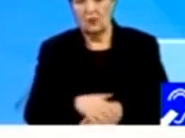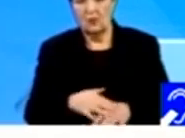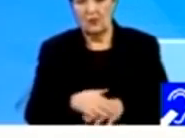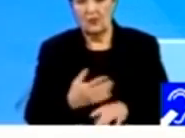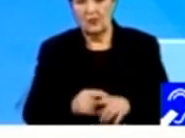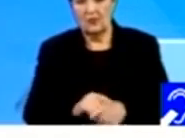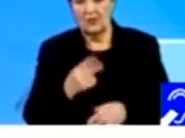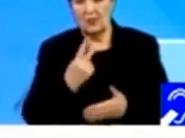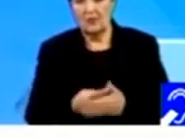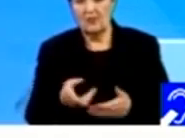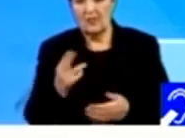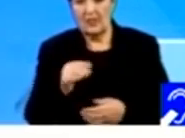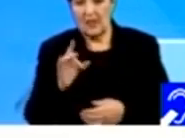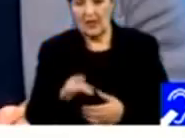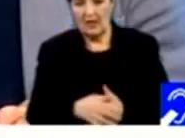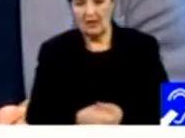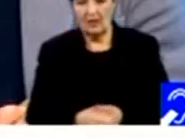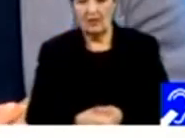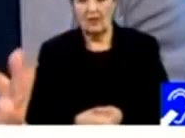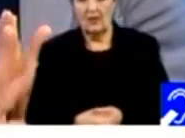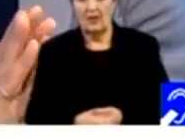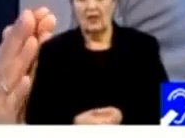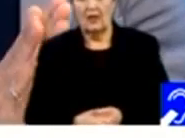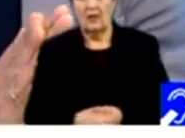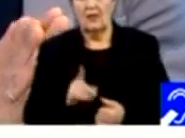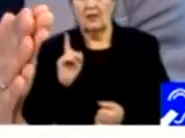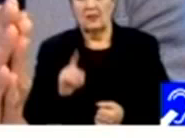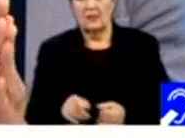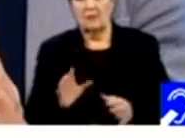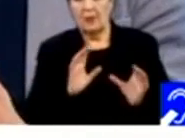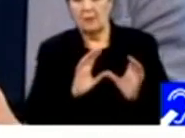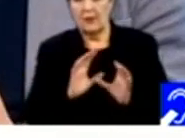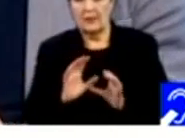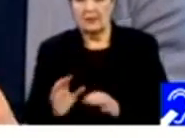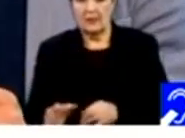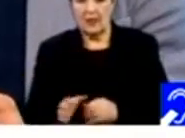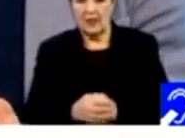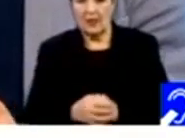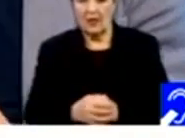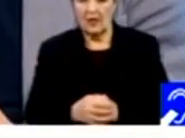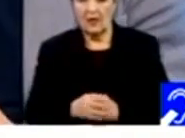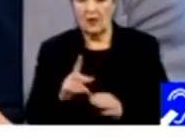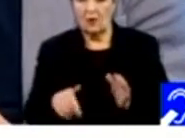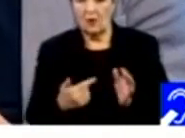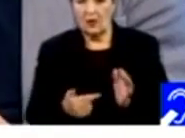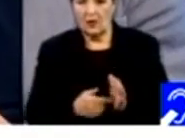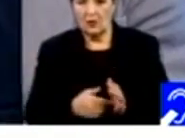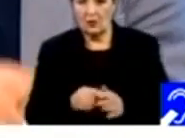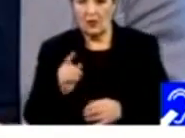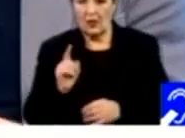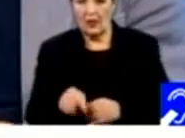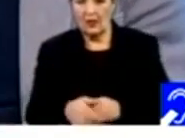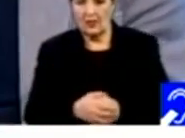publici în această privință. Da, dar m-a întrebat domnul și despre păstrarea centrului vechi al orașului, iar aici